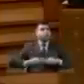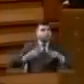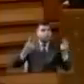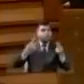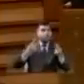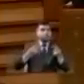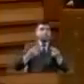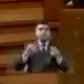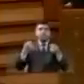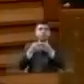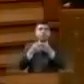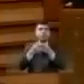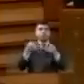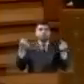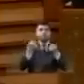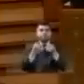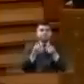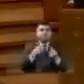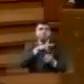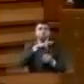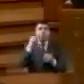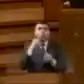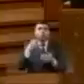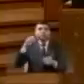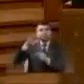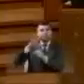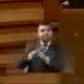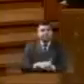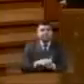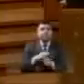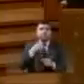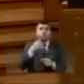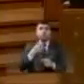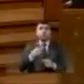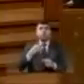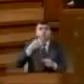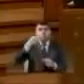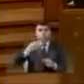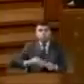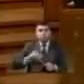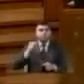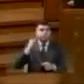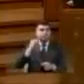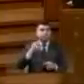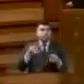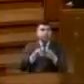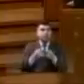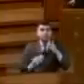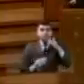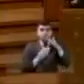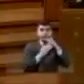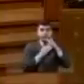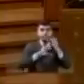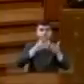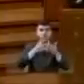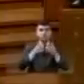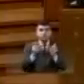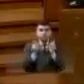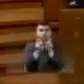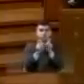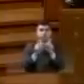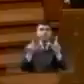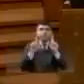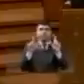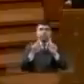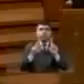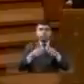كيتعرض للعنف الجنسي في حق عائله يهوديه. كاين اللي يقول لي هذا الواقع، واش الواقع في الميز العنصري؟ غادي نقلوه